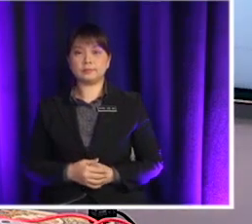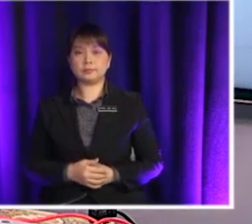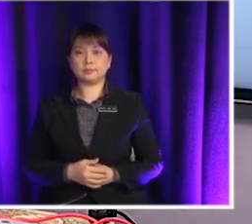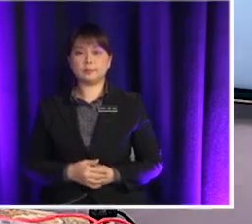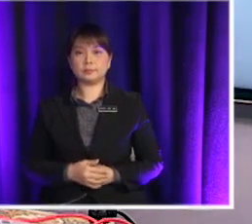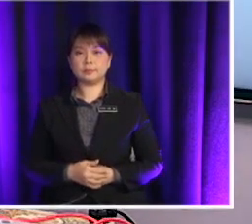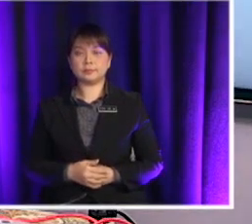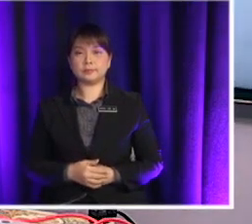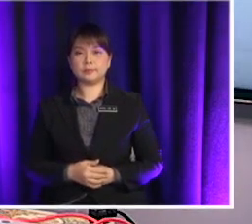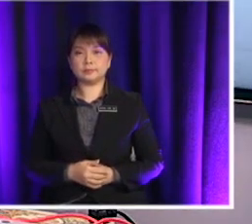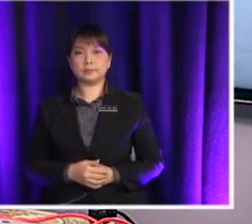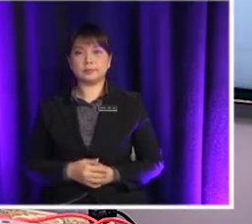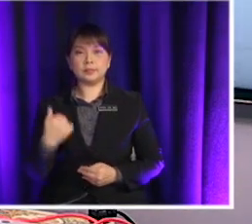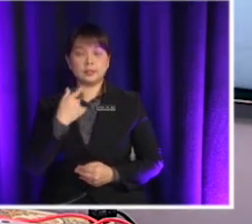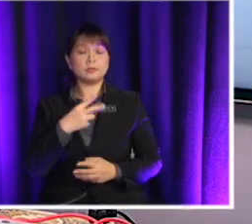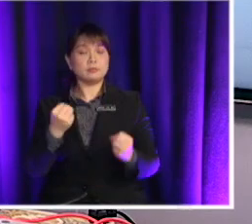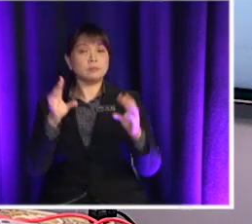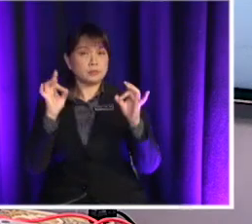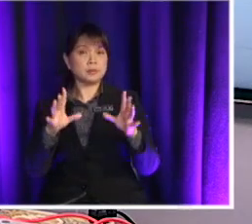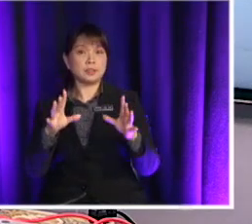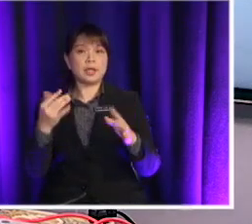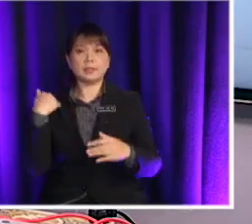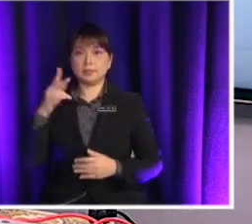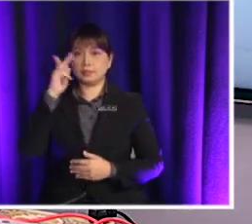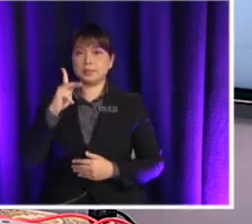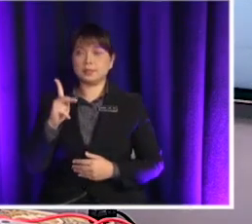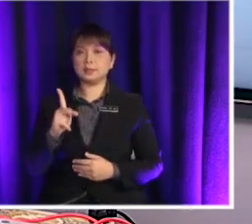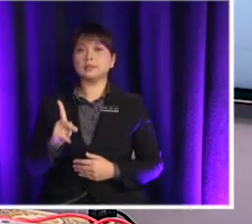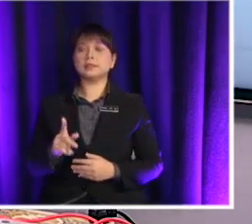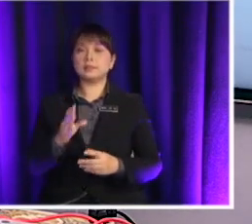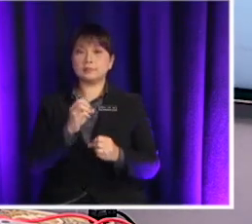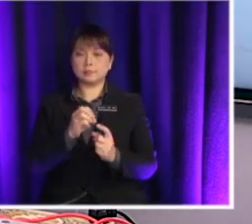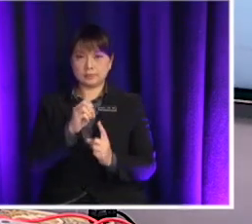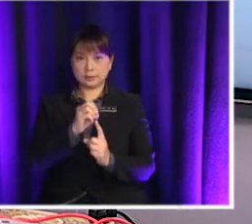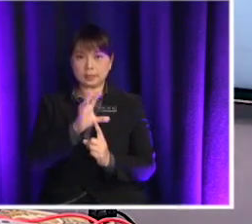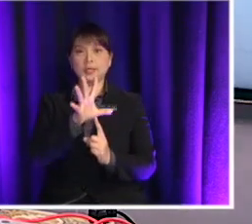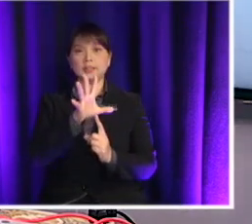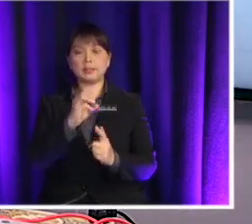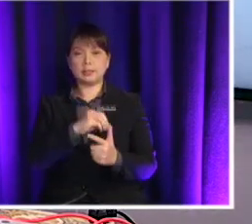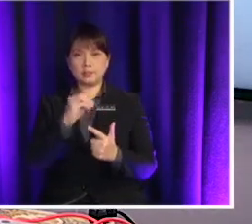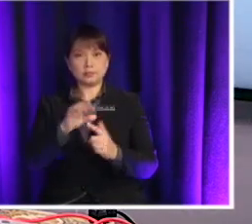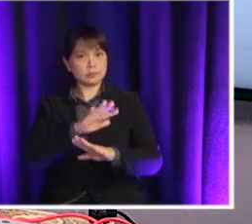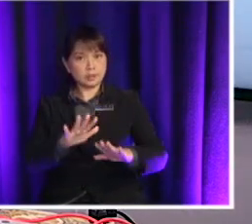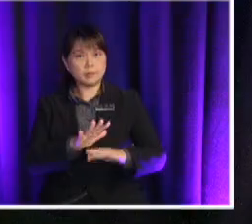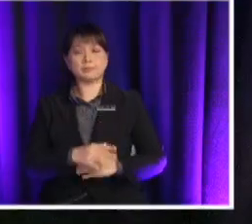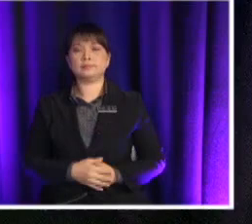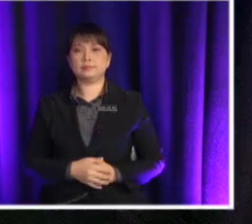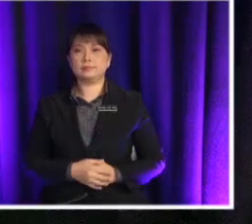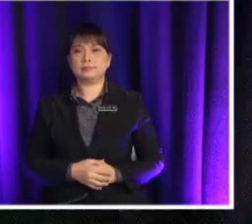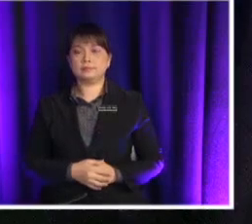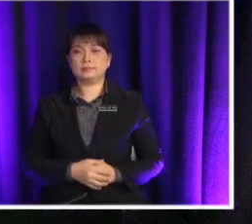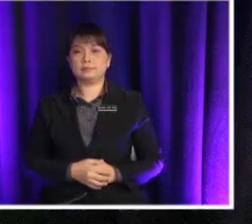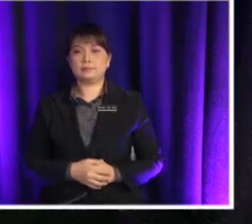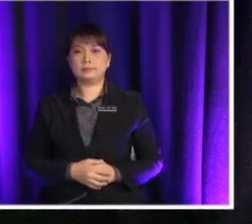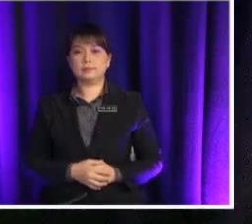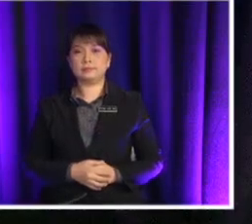uji sama ada litar kita ni menyala ataupun tidak. Tapi sebelum tu kita nak semak dululah betul ke tak saya buat tadi. Silakan cikgu. Okey,